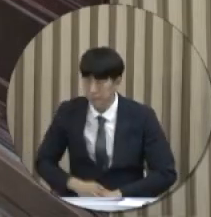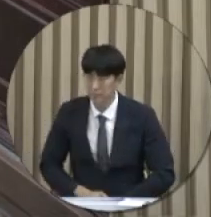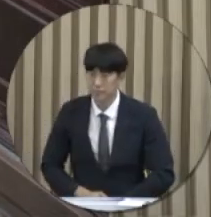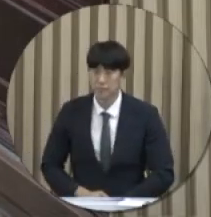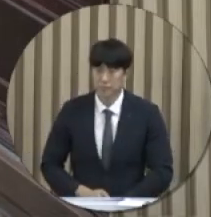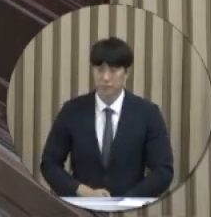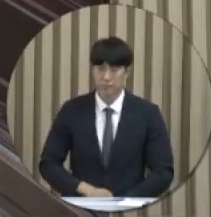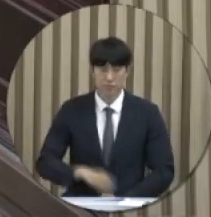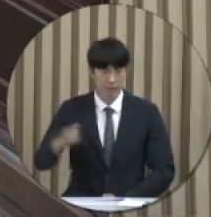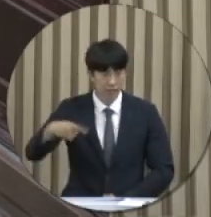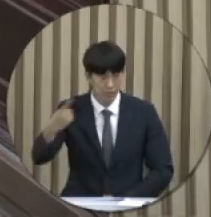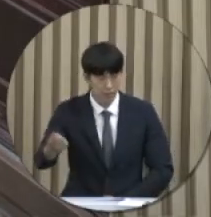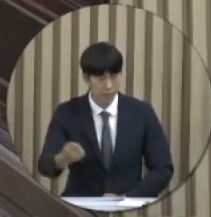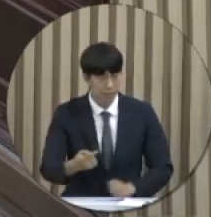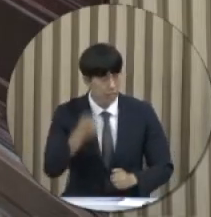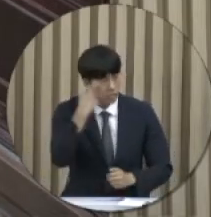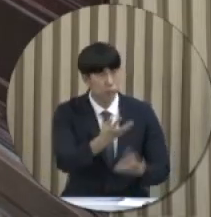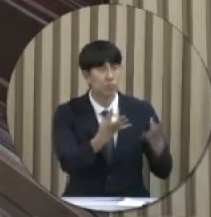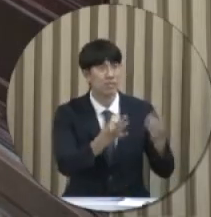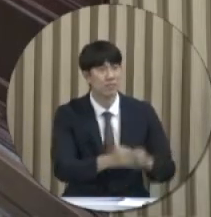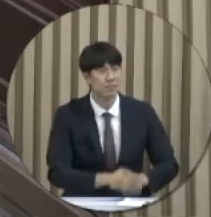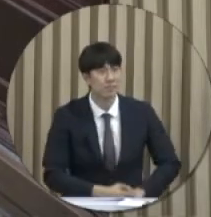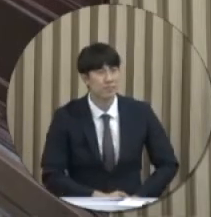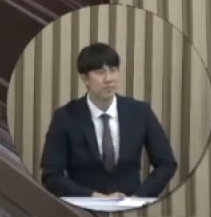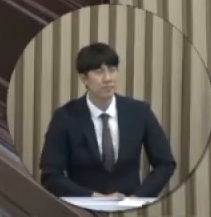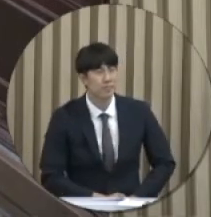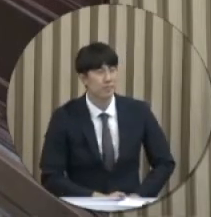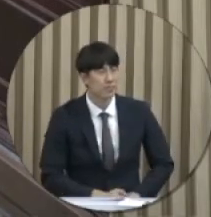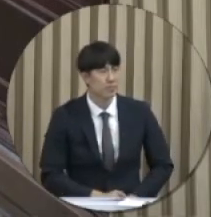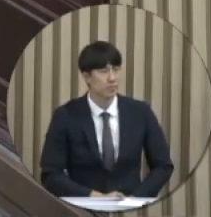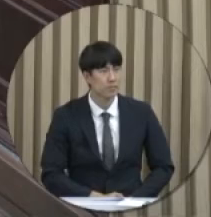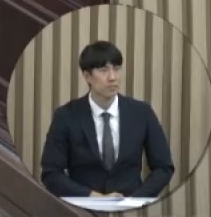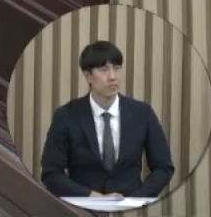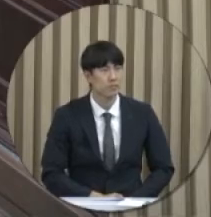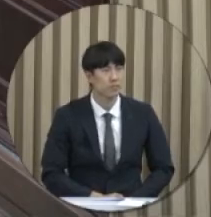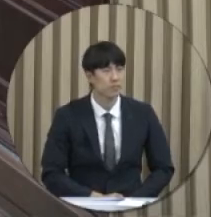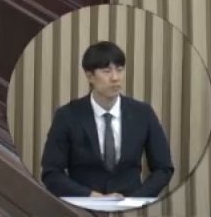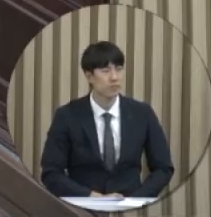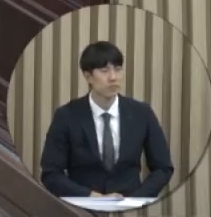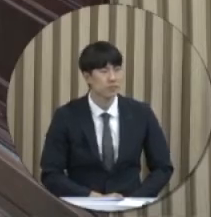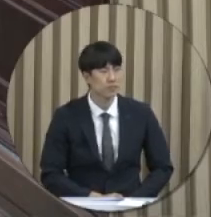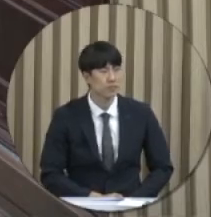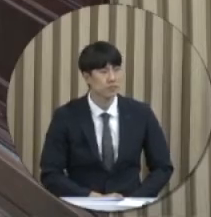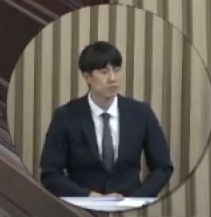네, 다음으로 질문이 많아서 죄송합니다. 다음으로 넘어가도록 하겠습니다.